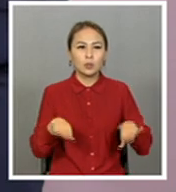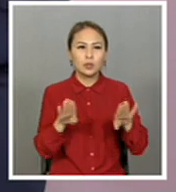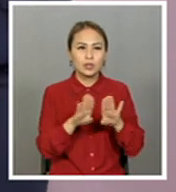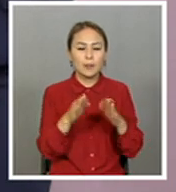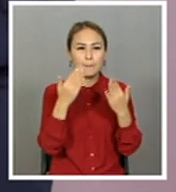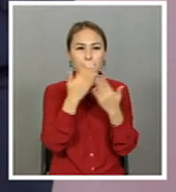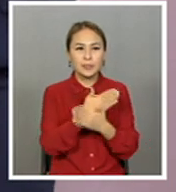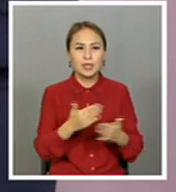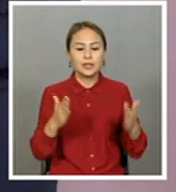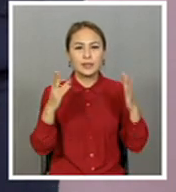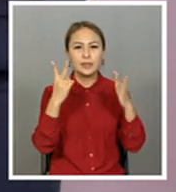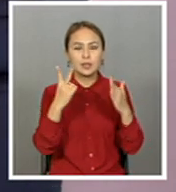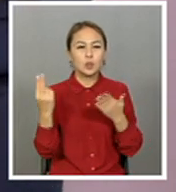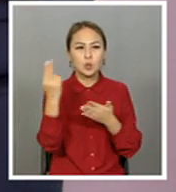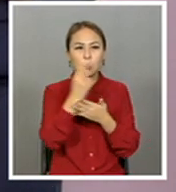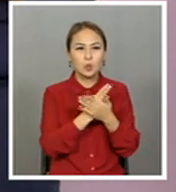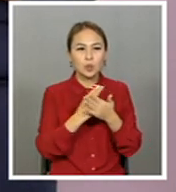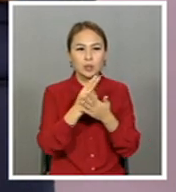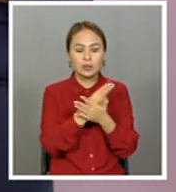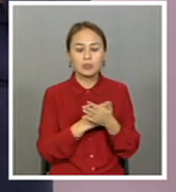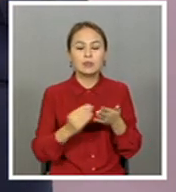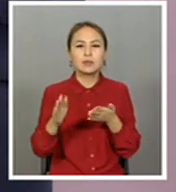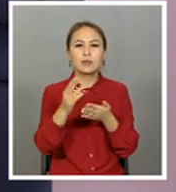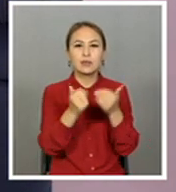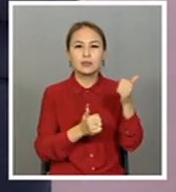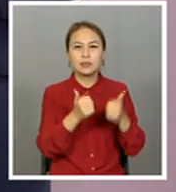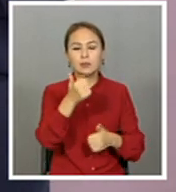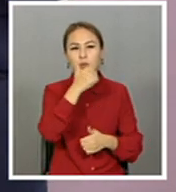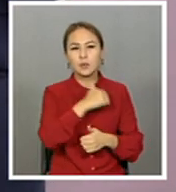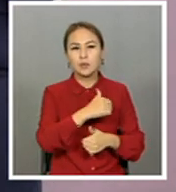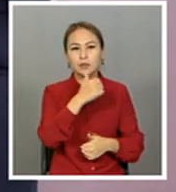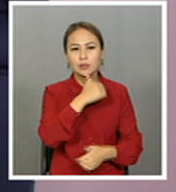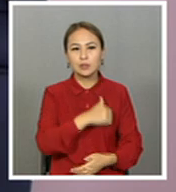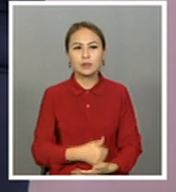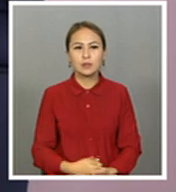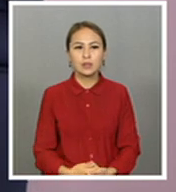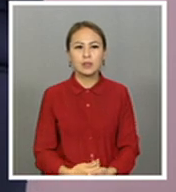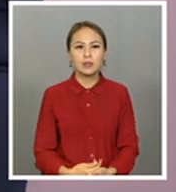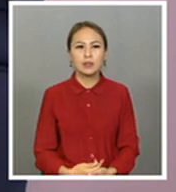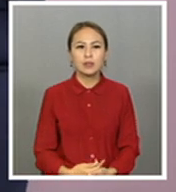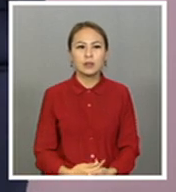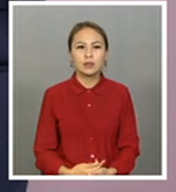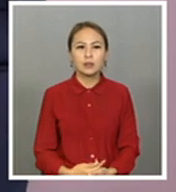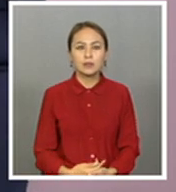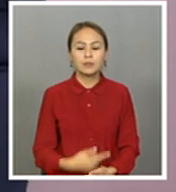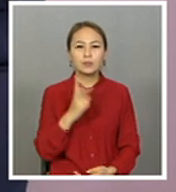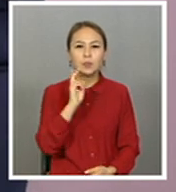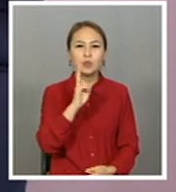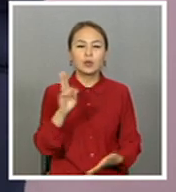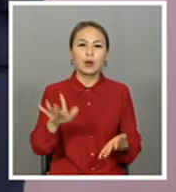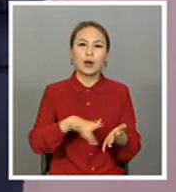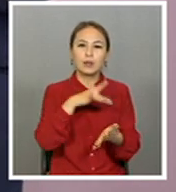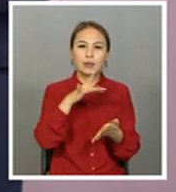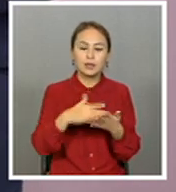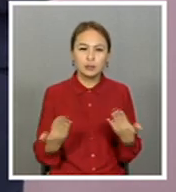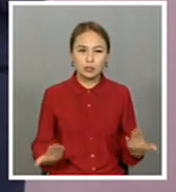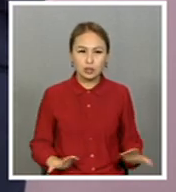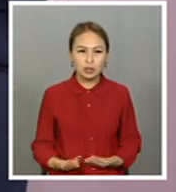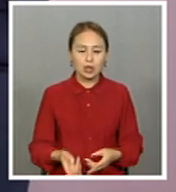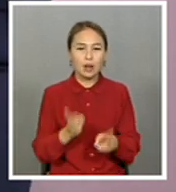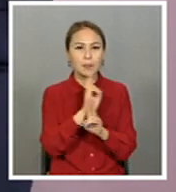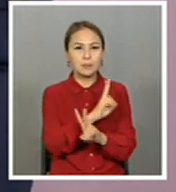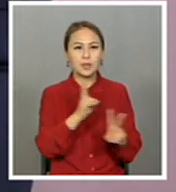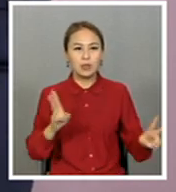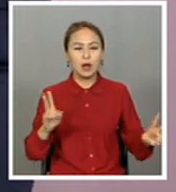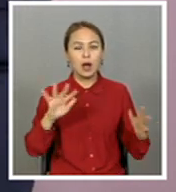екі суретті салыстырып көріңдер балалар. Бірін қала тіршілігі деп, ал енді бірін